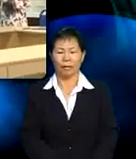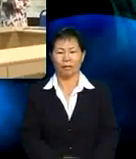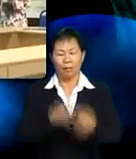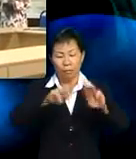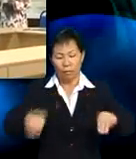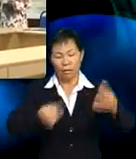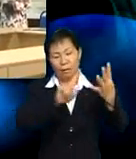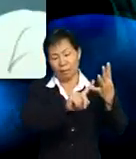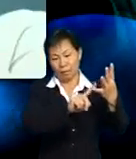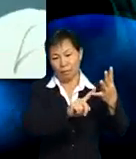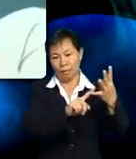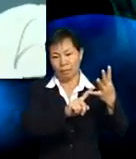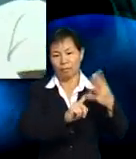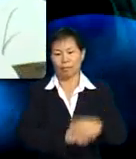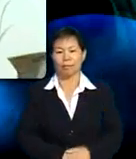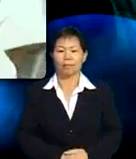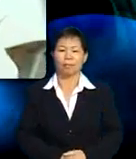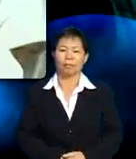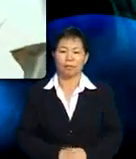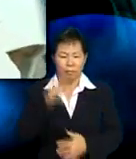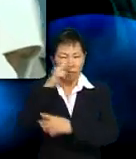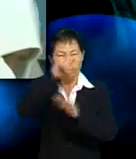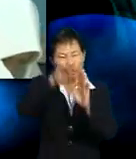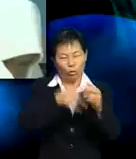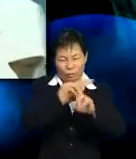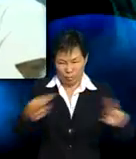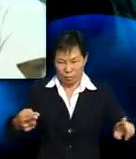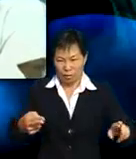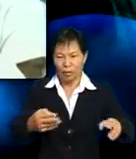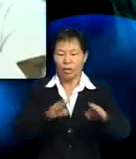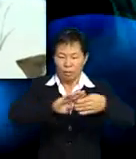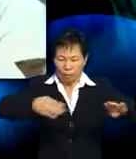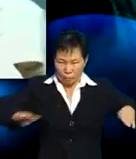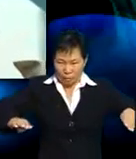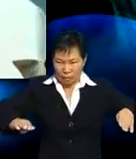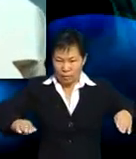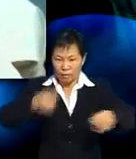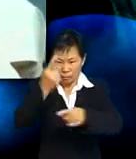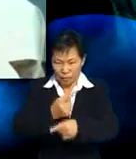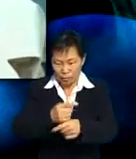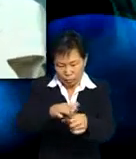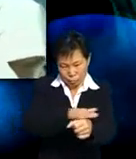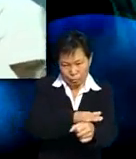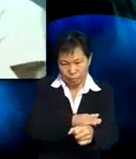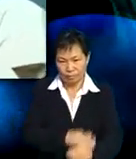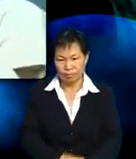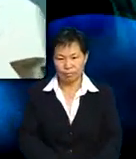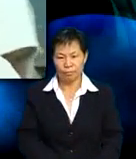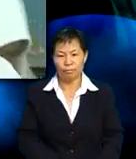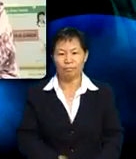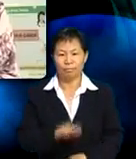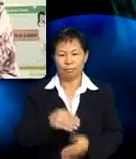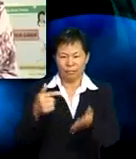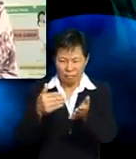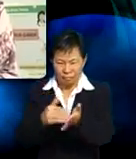Terusnya pelajar yang keempat iaitu Amirul. Amirul nampaknya kurang bersedia walaupun masa yang saya berikan sepatutnya mencukupi.